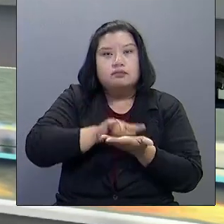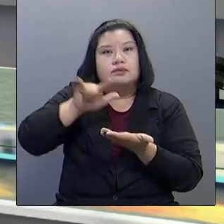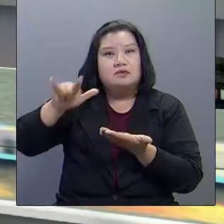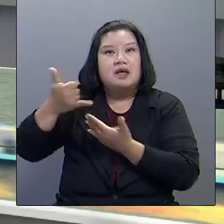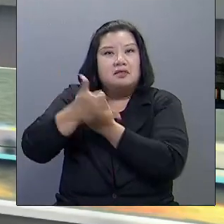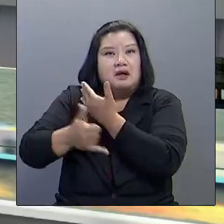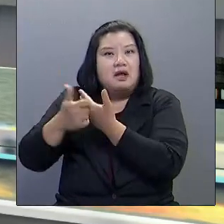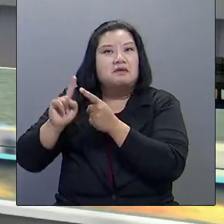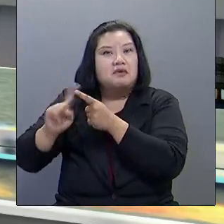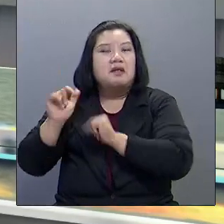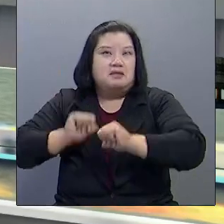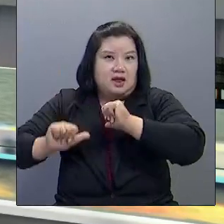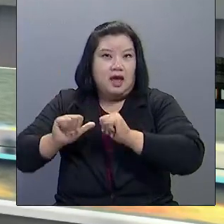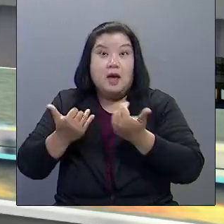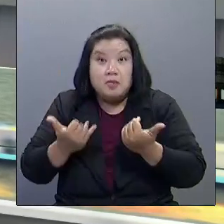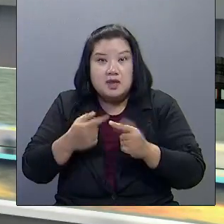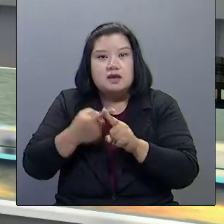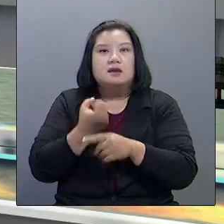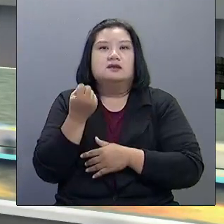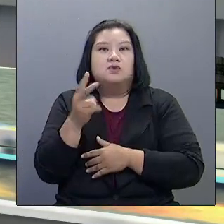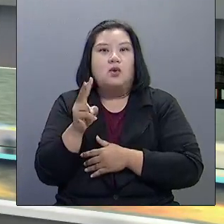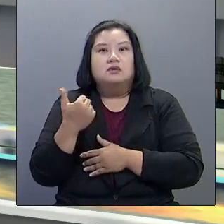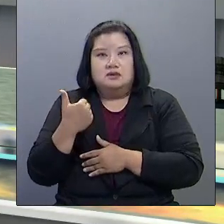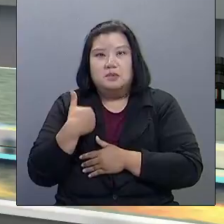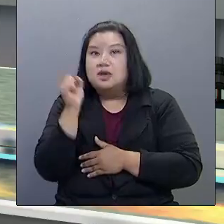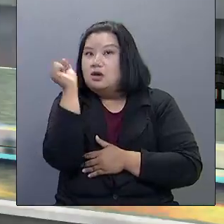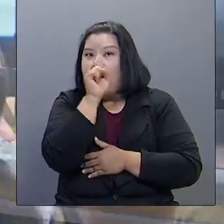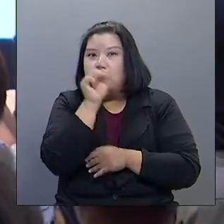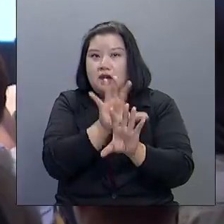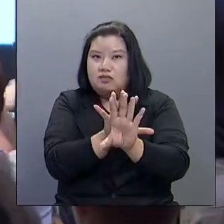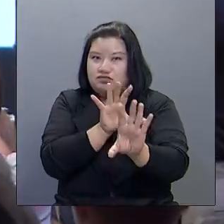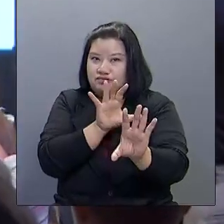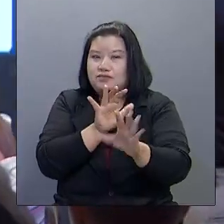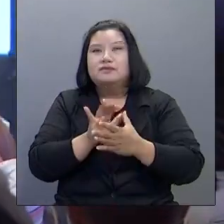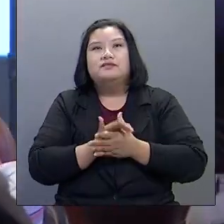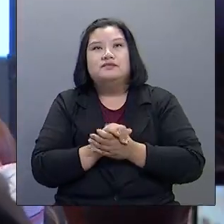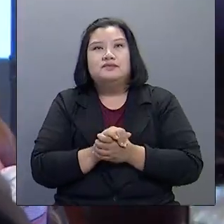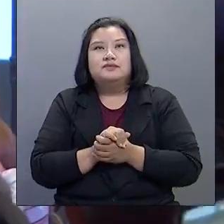สุดในช่วงเคาท์ดาวน์ปีนี้ก็เตรียมที่จะมีคอนเสิร์ตใหญ่ค่ะ